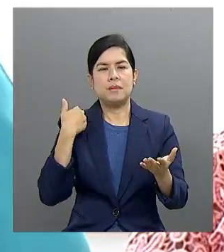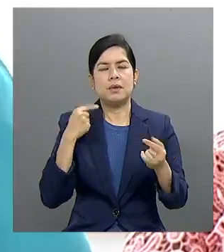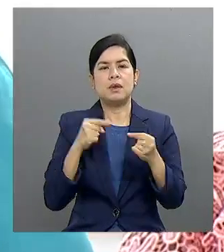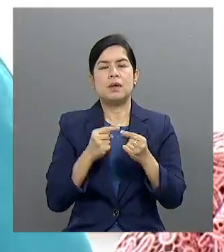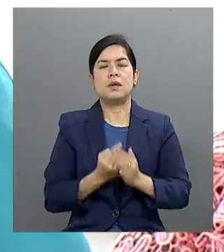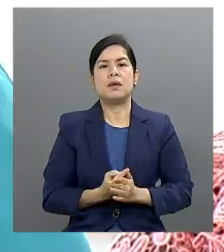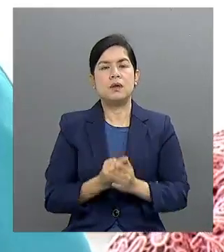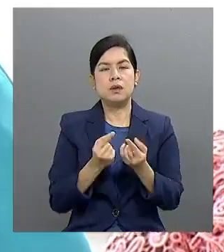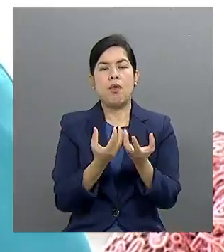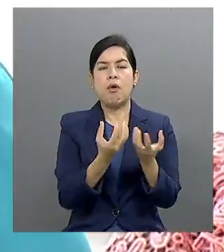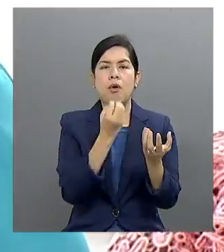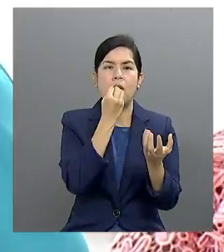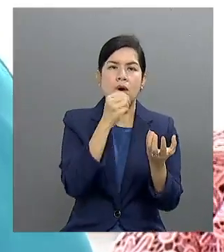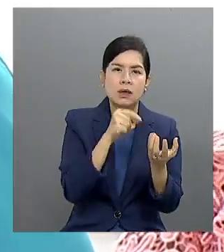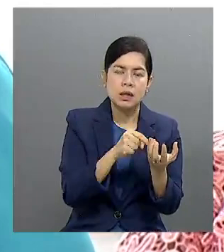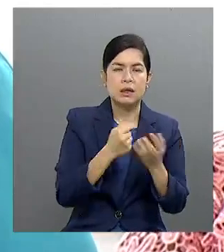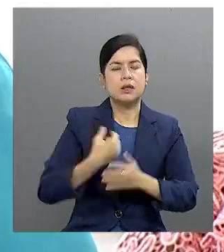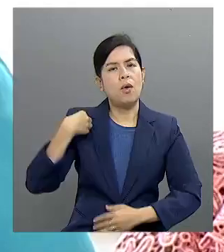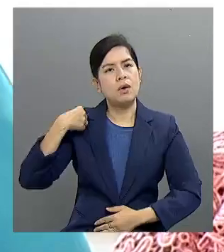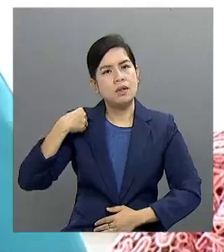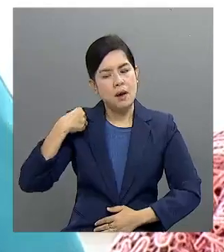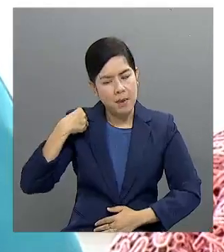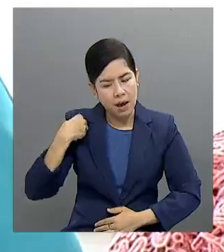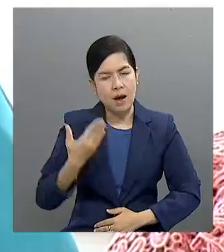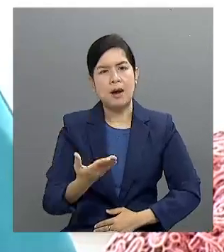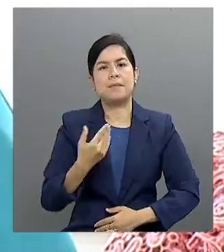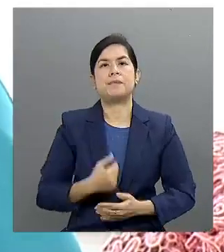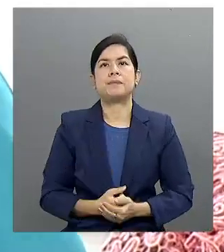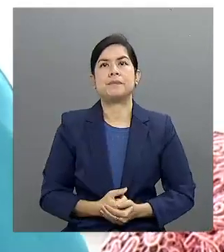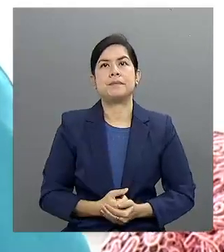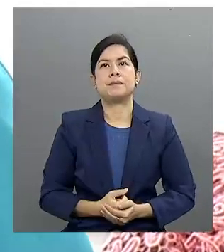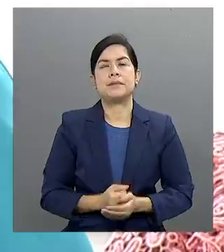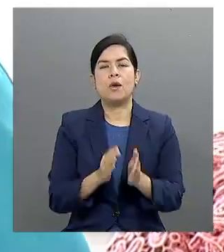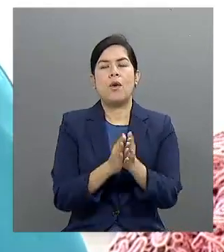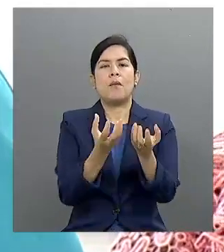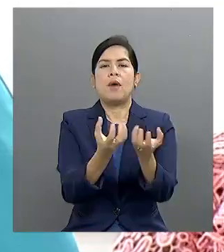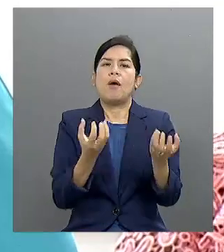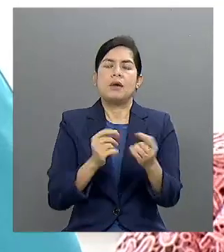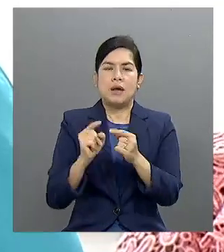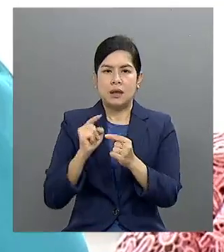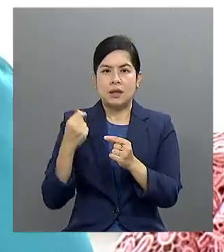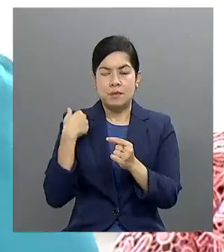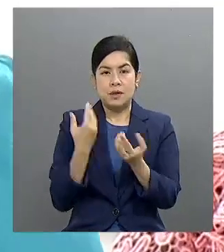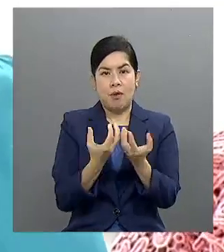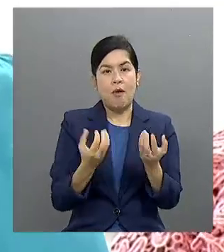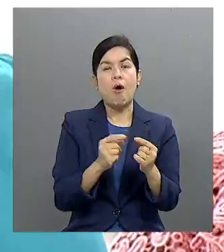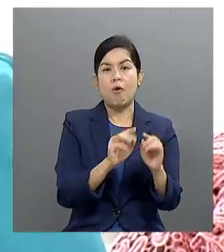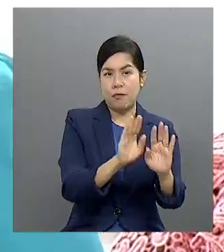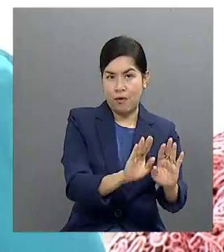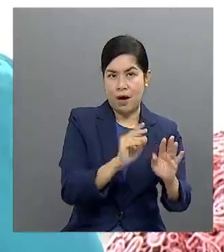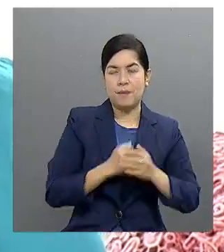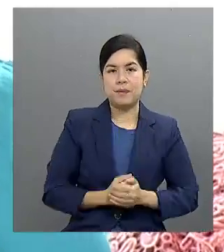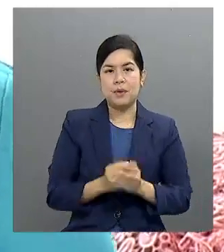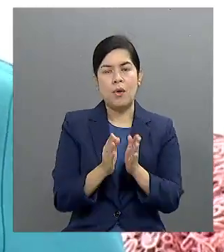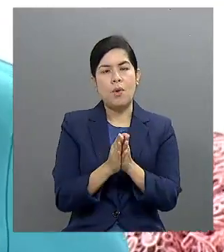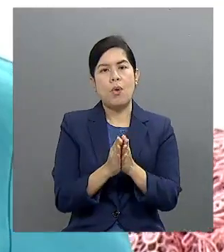ารเรื่องเสื้อผ้าเครื่องแต่งกายนะคะเรื่องของของใช้ของที่ระลึกนะคะ แล้วก็ มีพวกสมุนไพรนะ